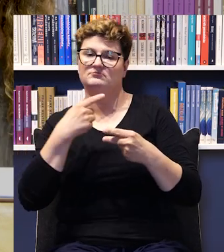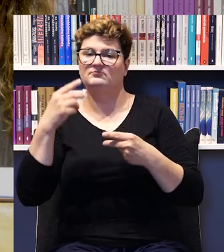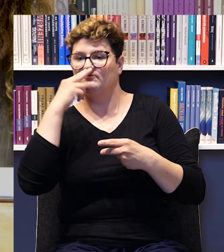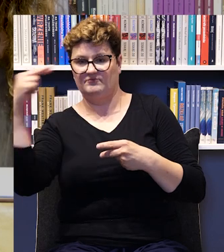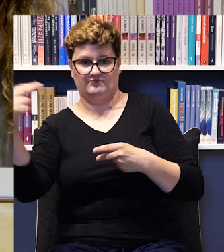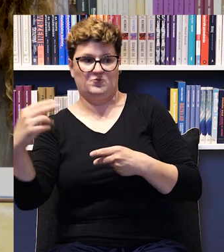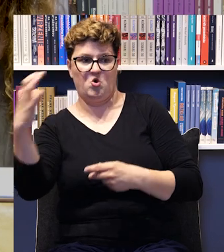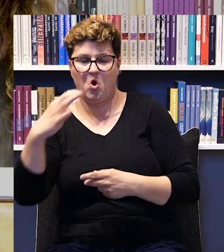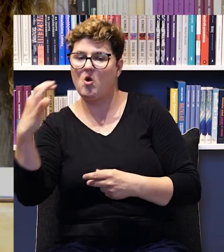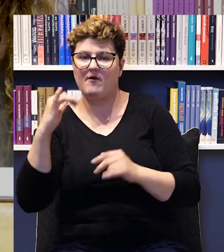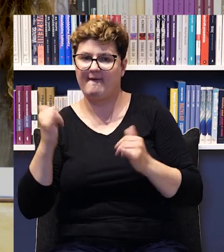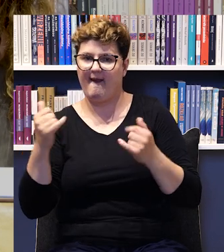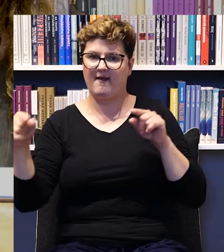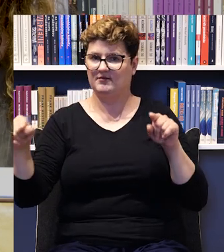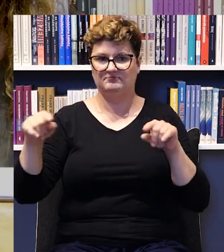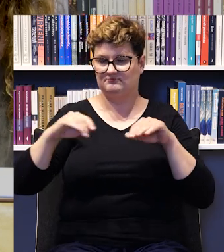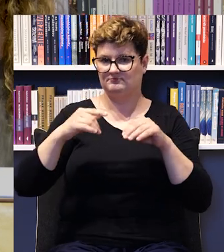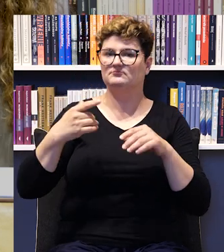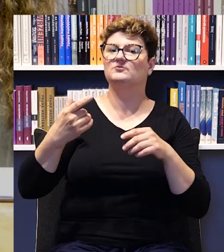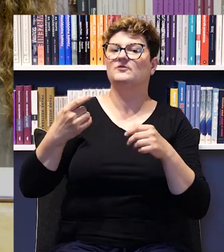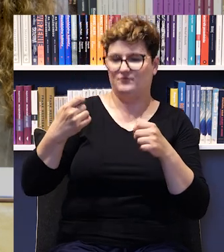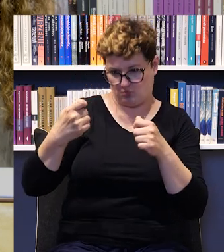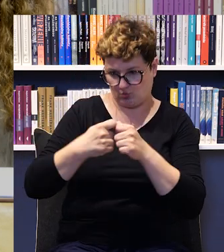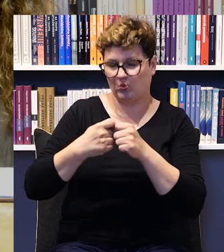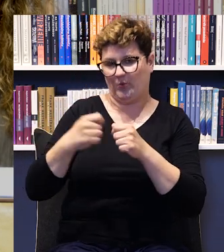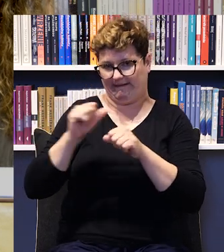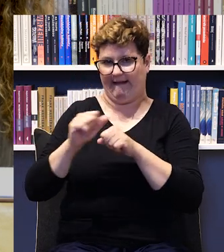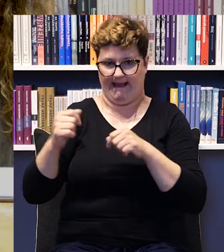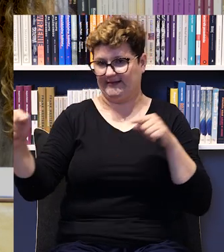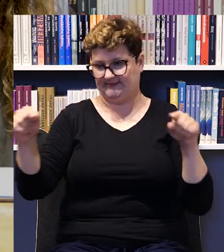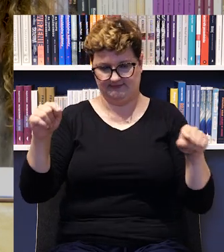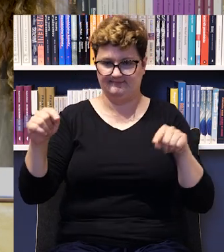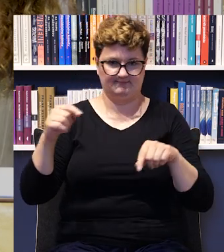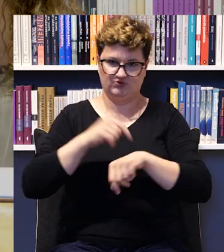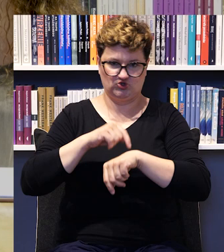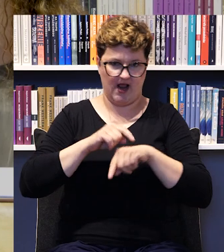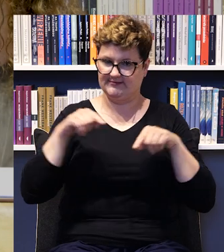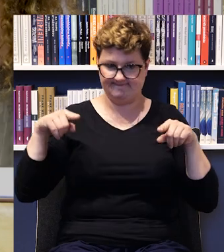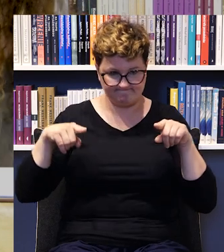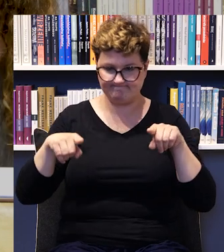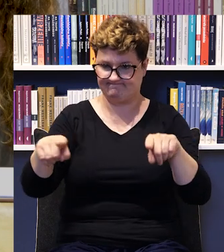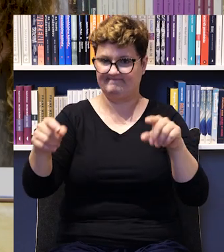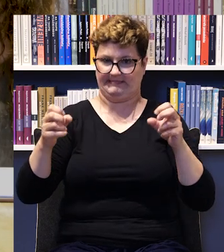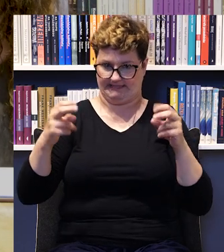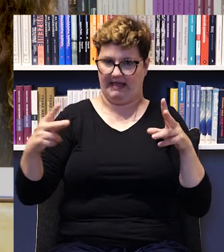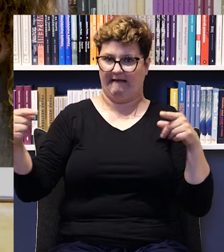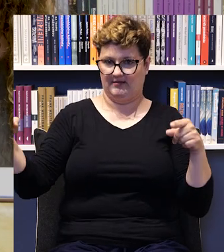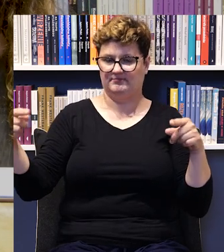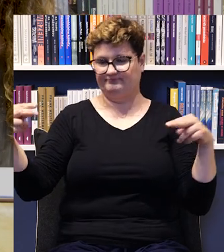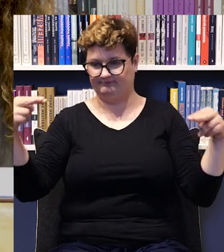widziana, że to są w ogóle dwie rzeczy, które ze sobą współistnieją. Mhm. I bardziej, wydaje mi